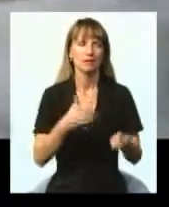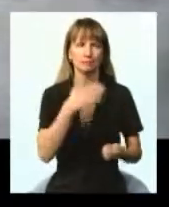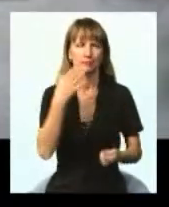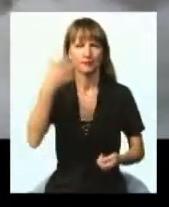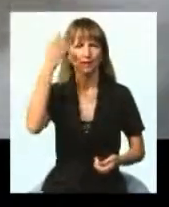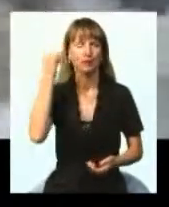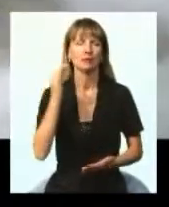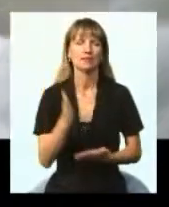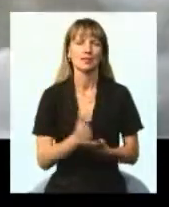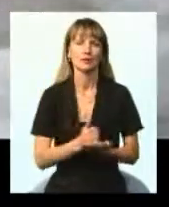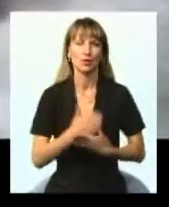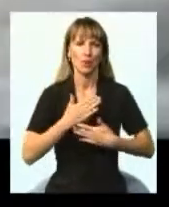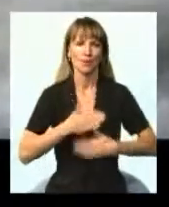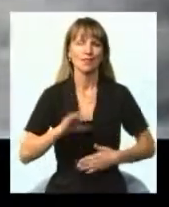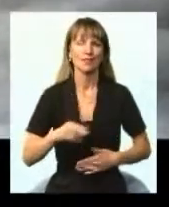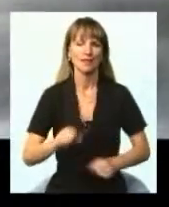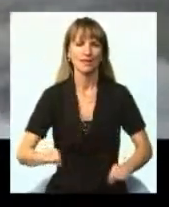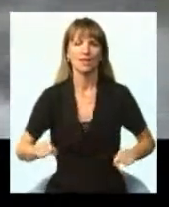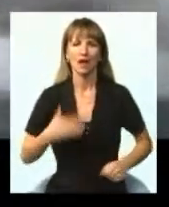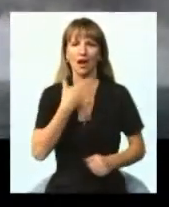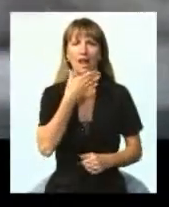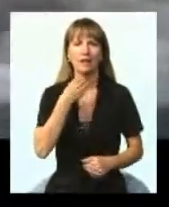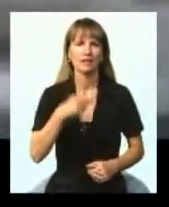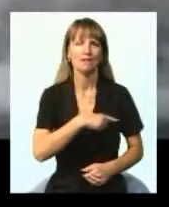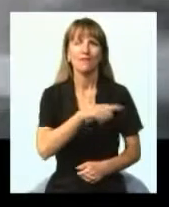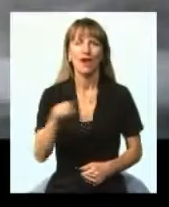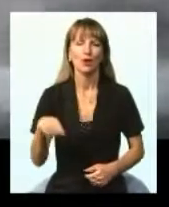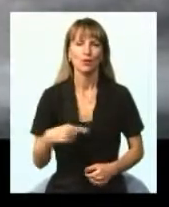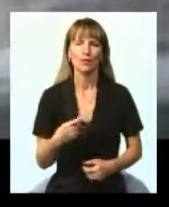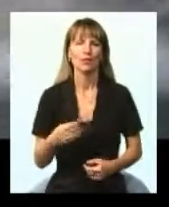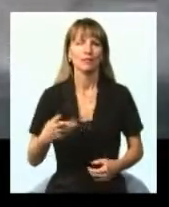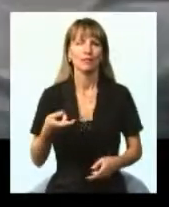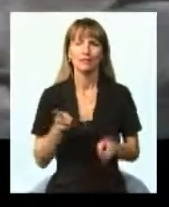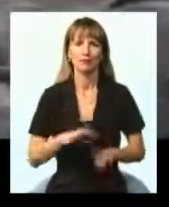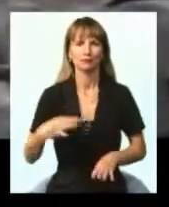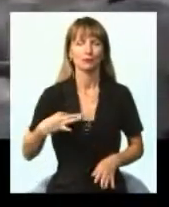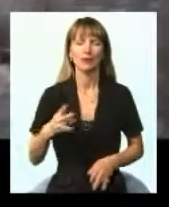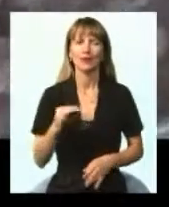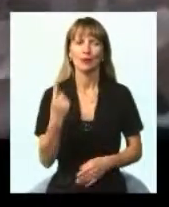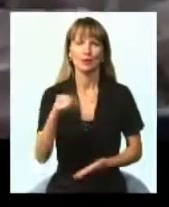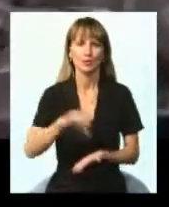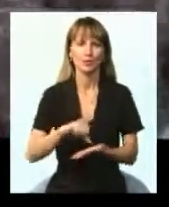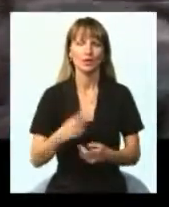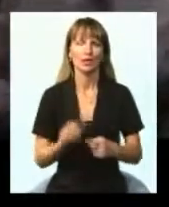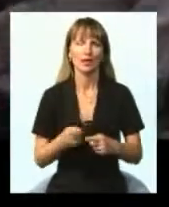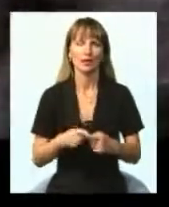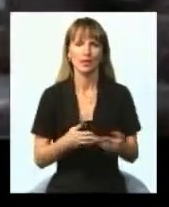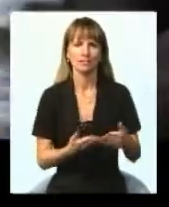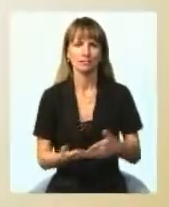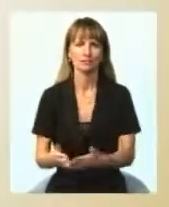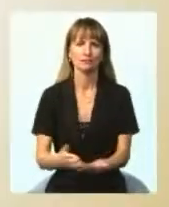та заслужені мозолі від весла, а краса навколишньої природи не залишить байдужим жодного учасника цієї